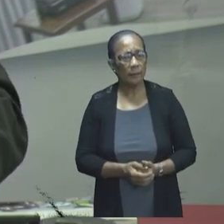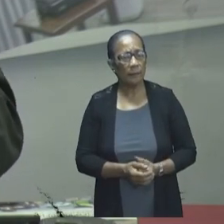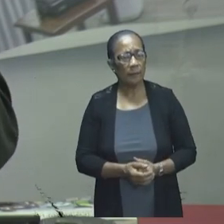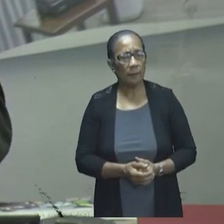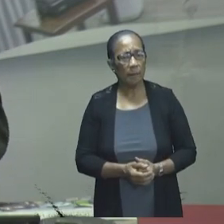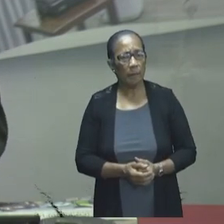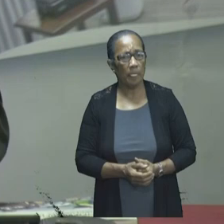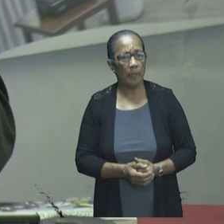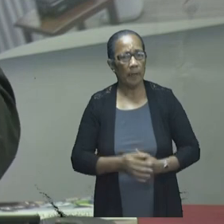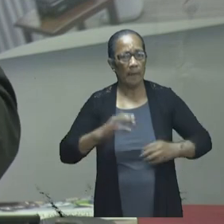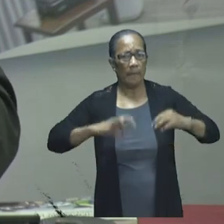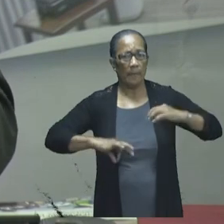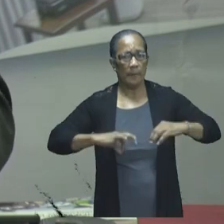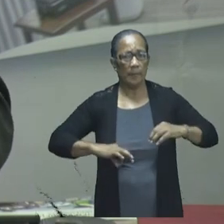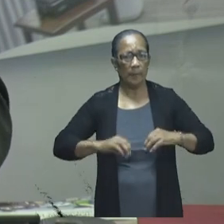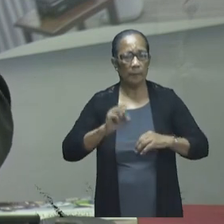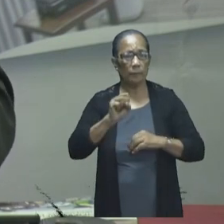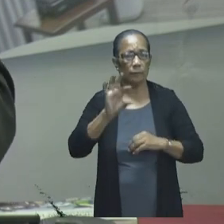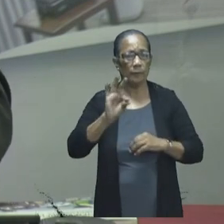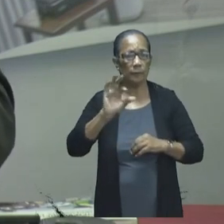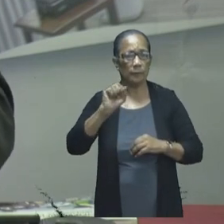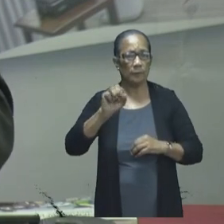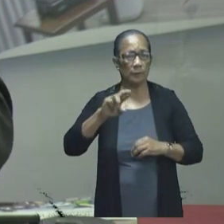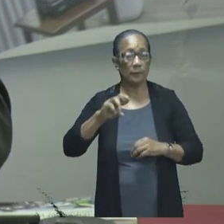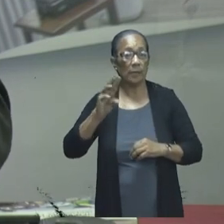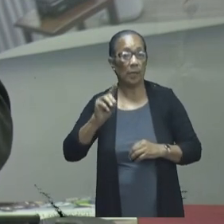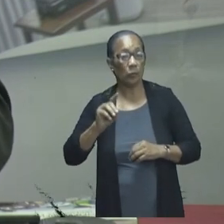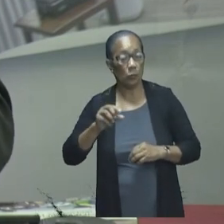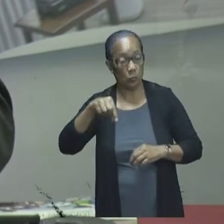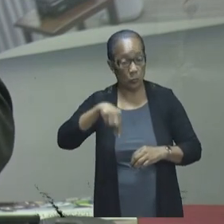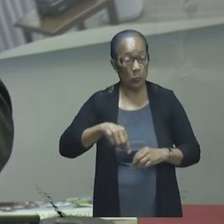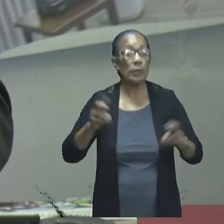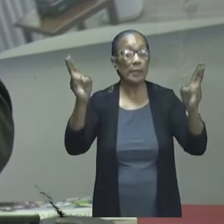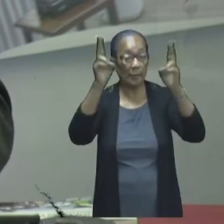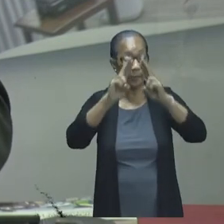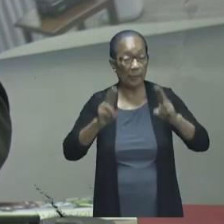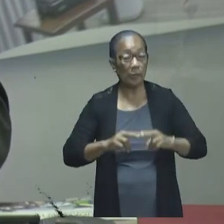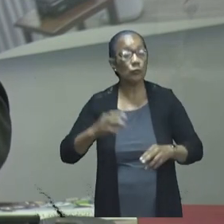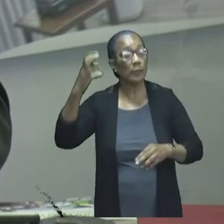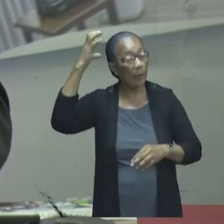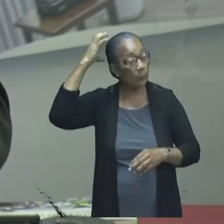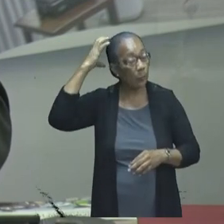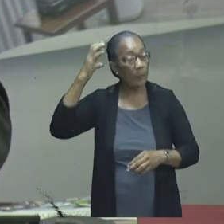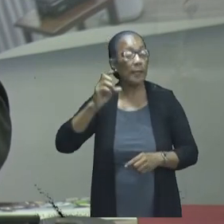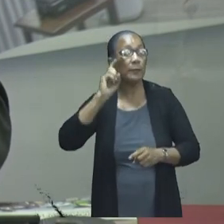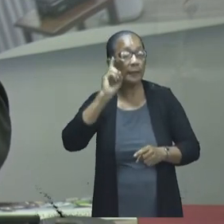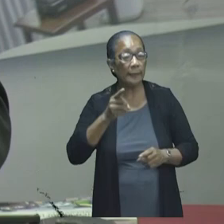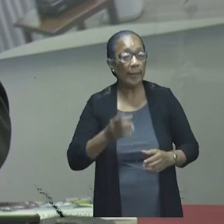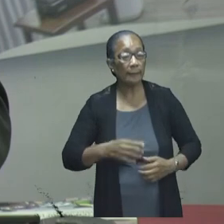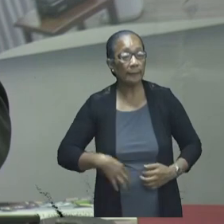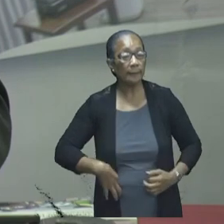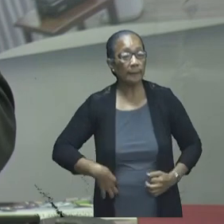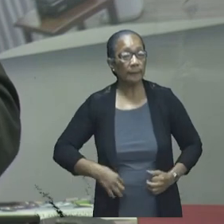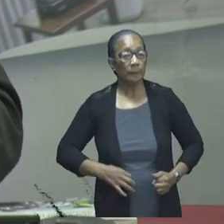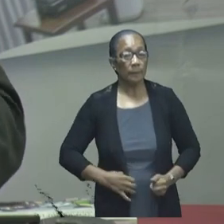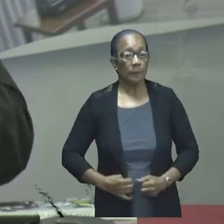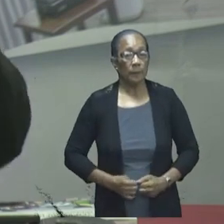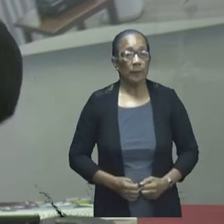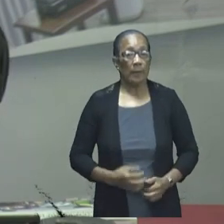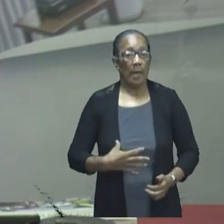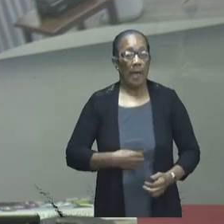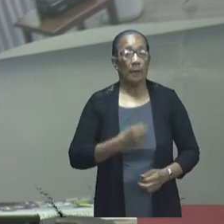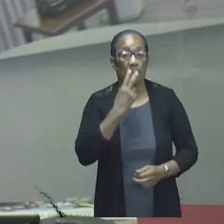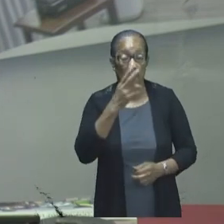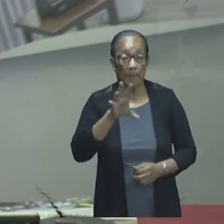meneer van staan nu speelt nu internationaal en dat is namelijk dat wordt dat gemerkt